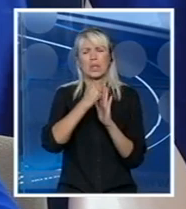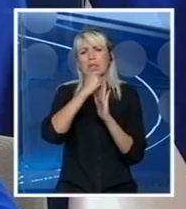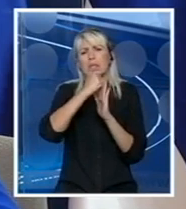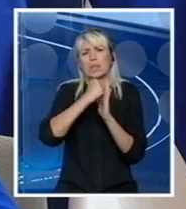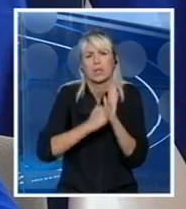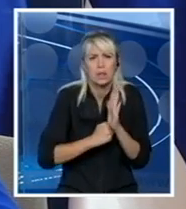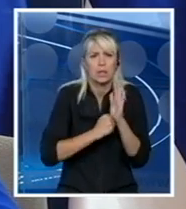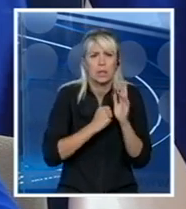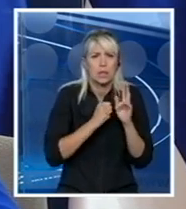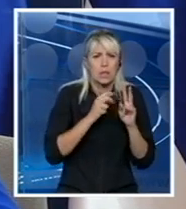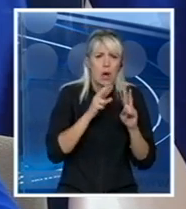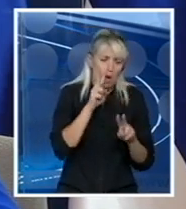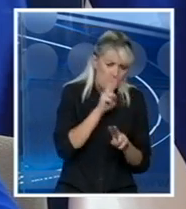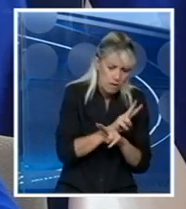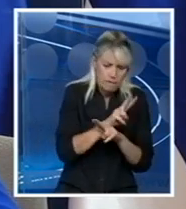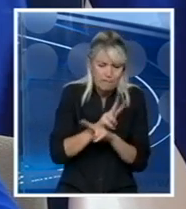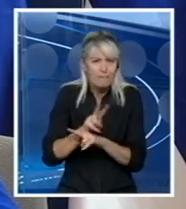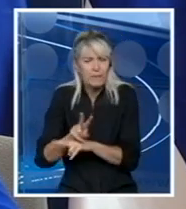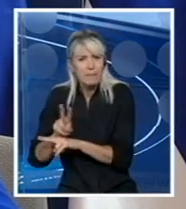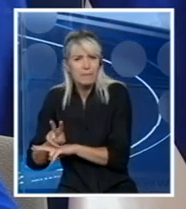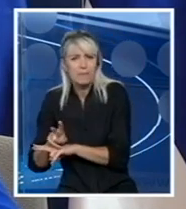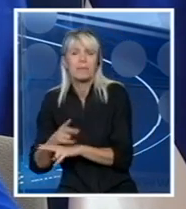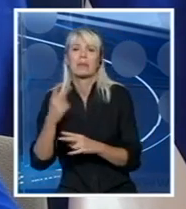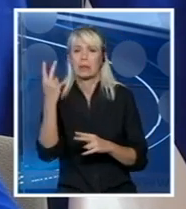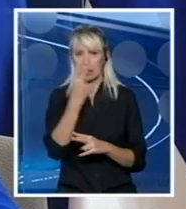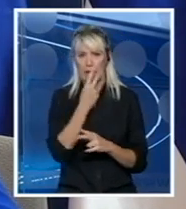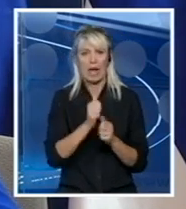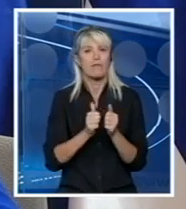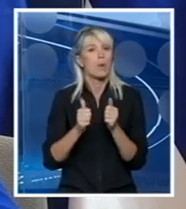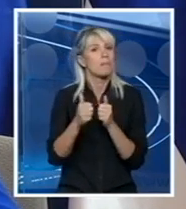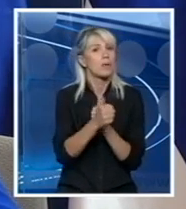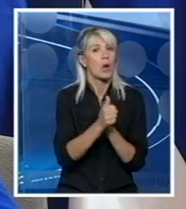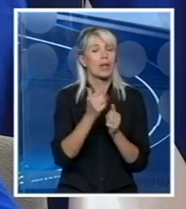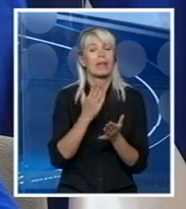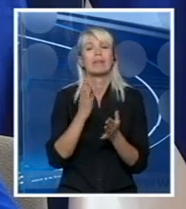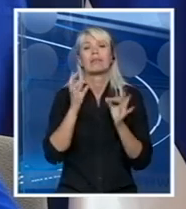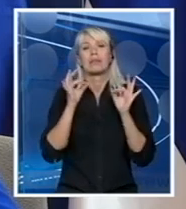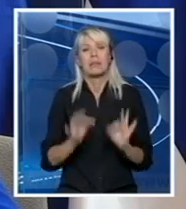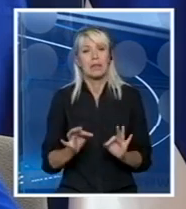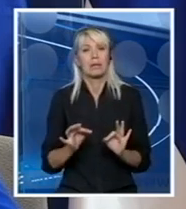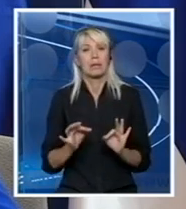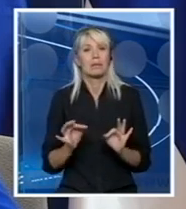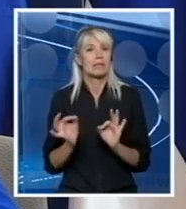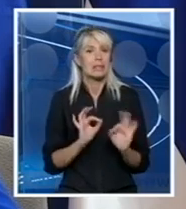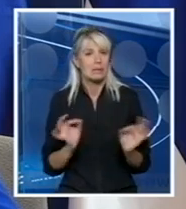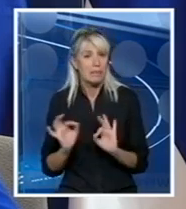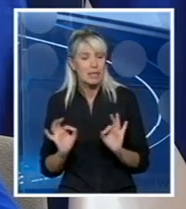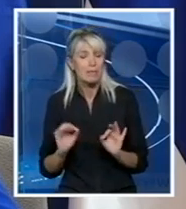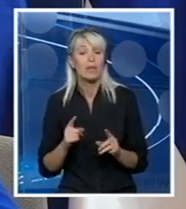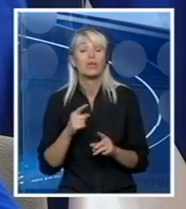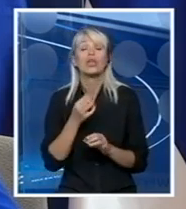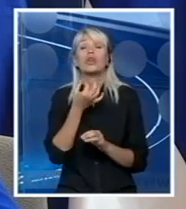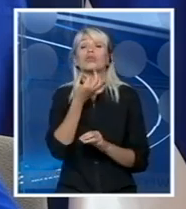kontrolisani. Prioritet jeste bezbednost i što veća